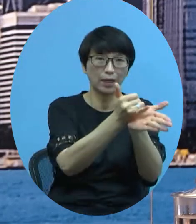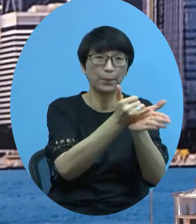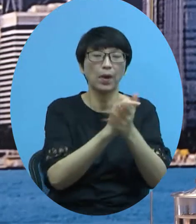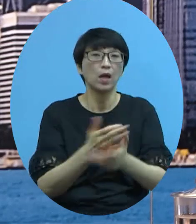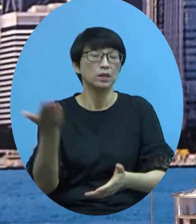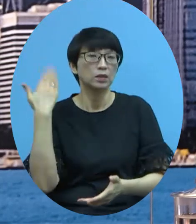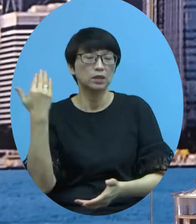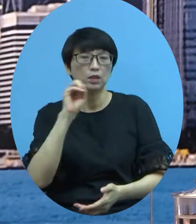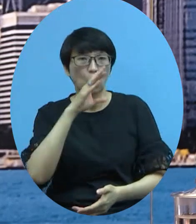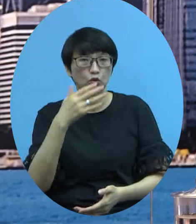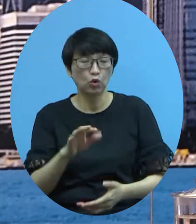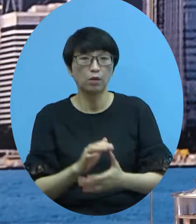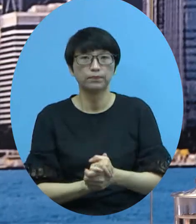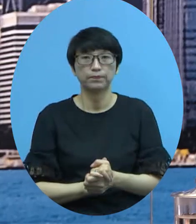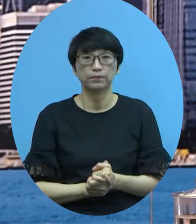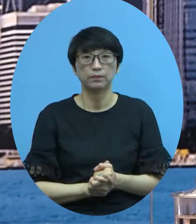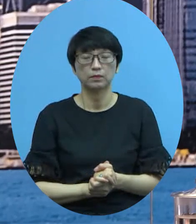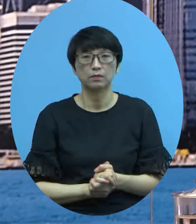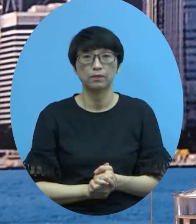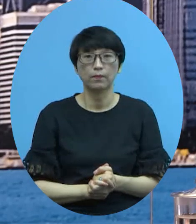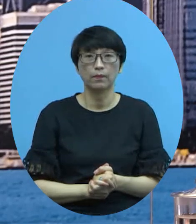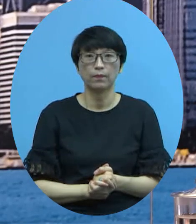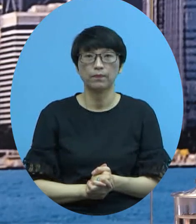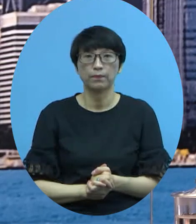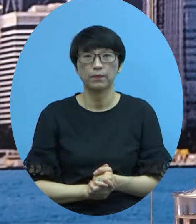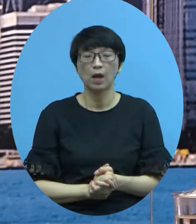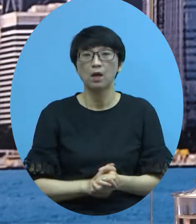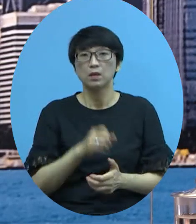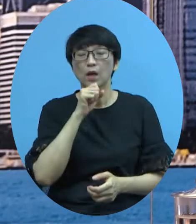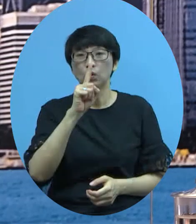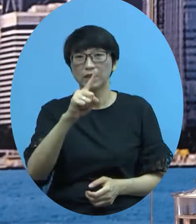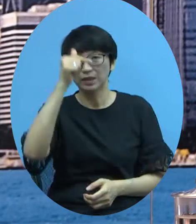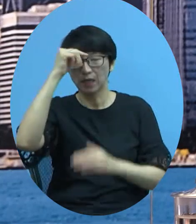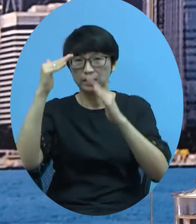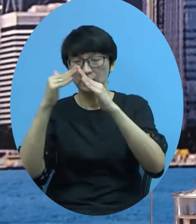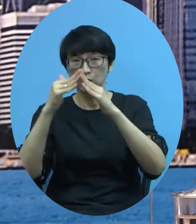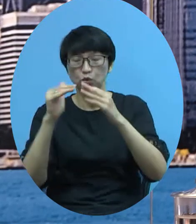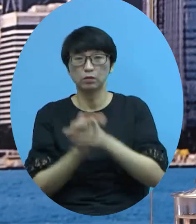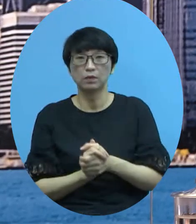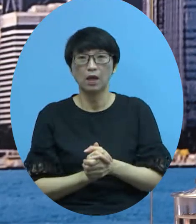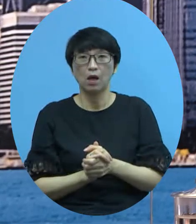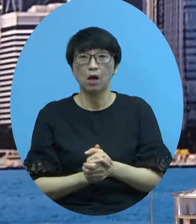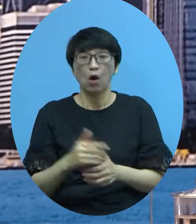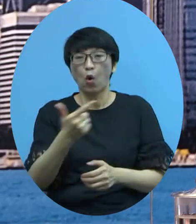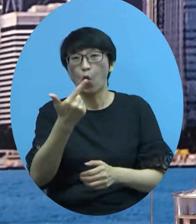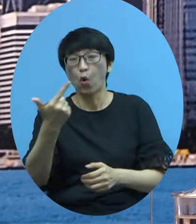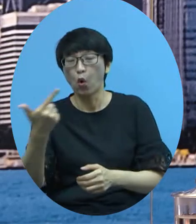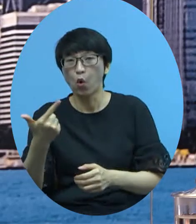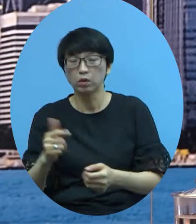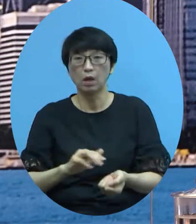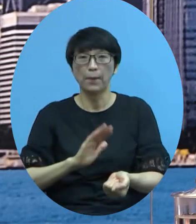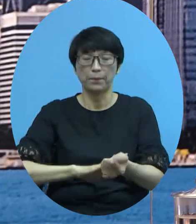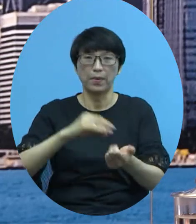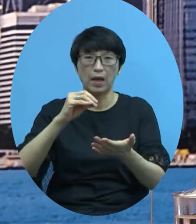先頭所講啦，我哋唔希望咧短時間裏邊咧有一間醫院咧係收即係一個大部分嘅病人，令到咧嗰